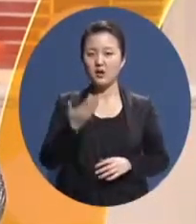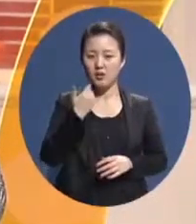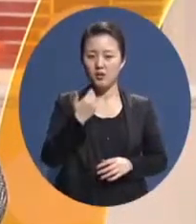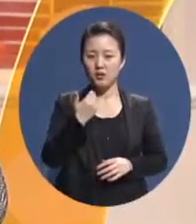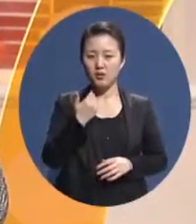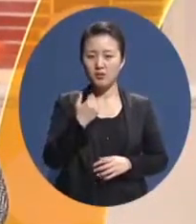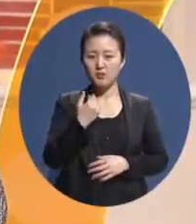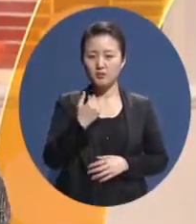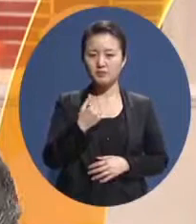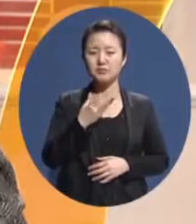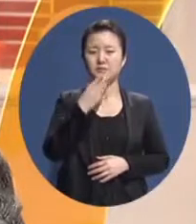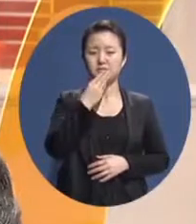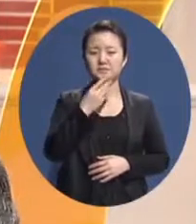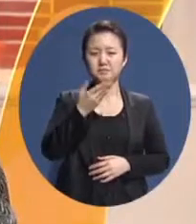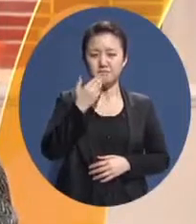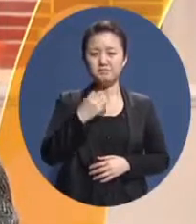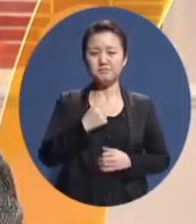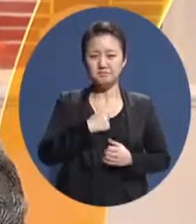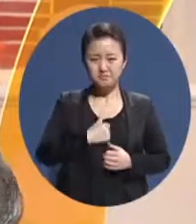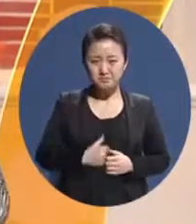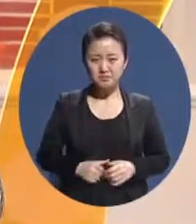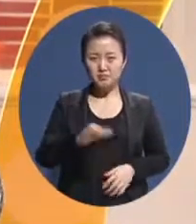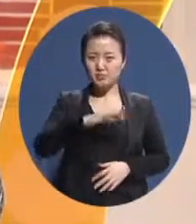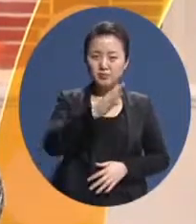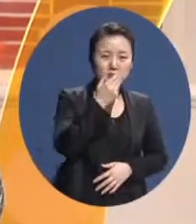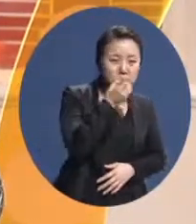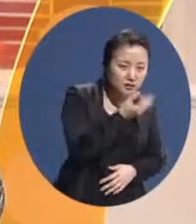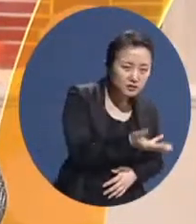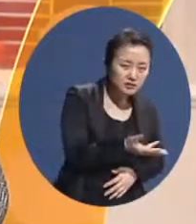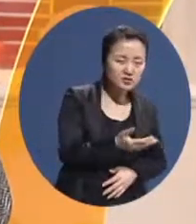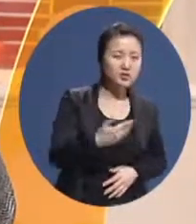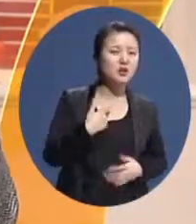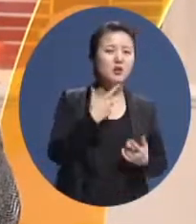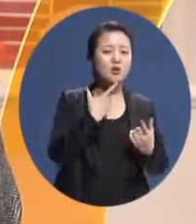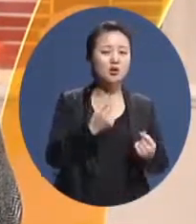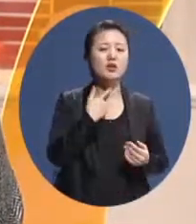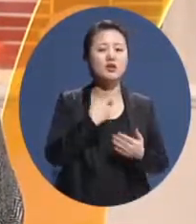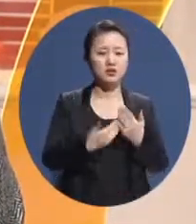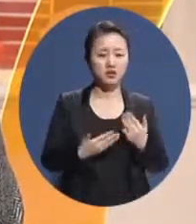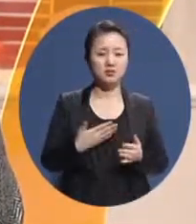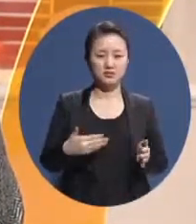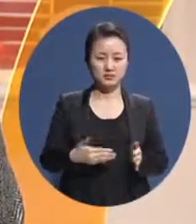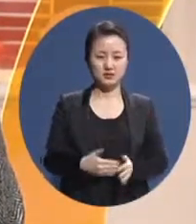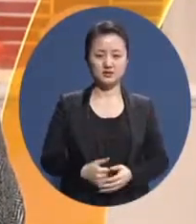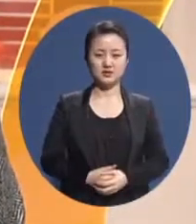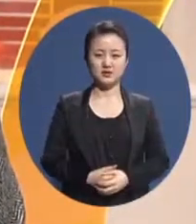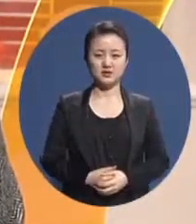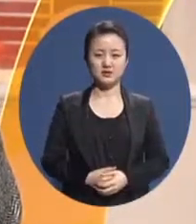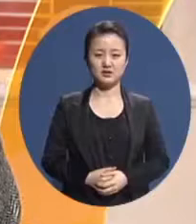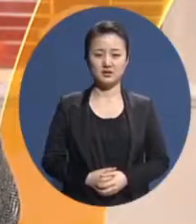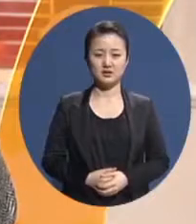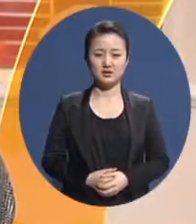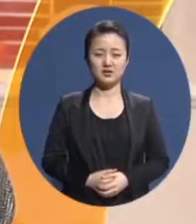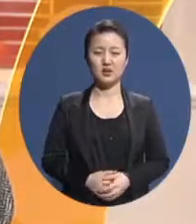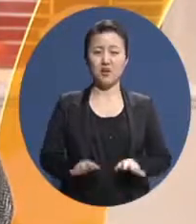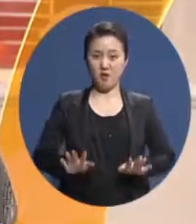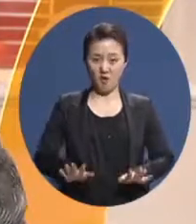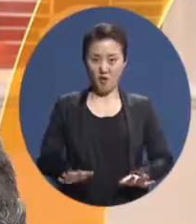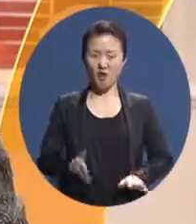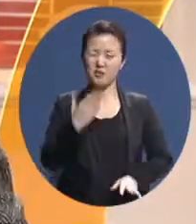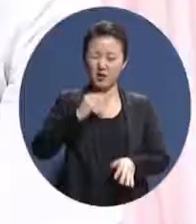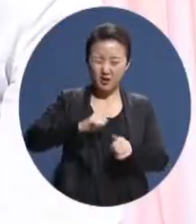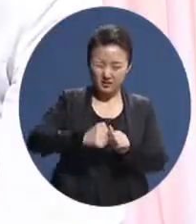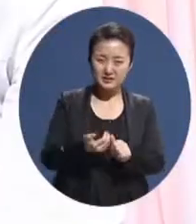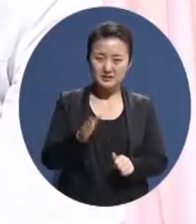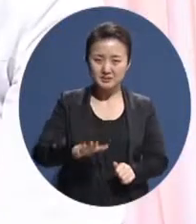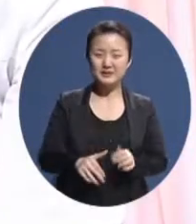참고 조용히 화장실에 가서 그걸 다 뱉고 집에 가서 무슨 생각을 했냐면 그래도 내가 오늘 한 30분을 물고 있었다. 잘했네. 집에